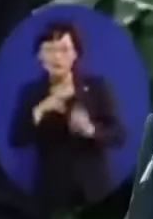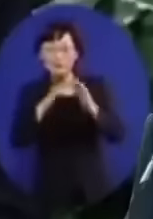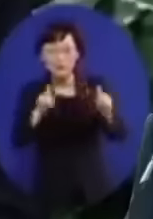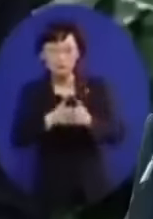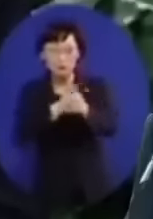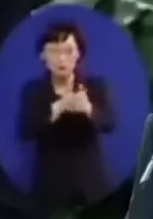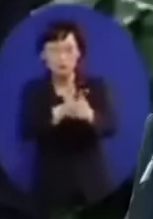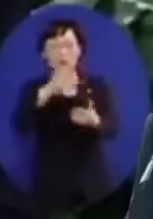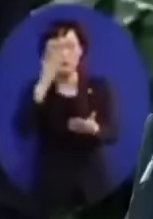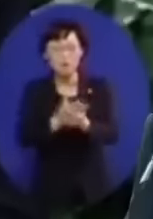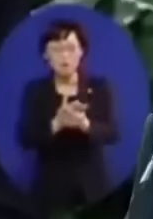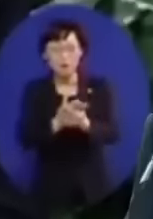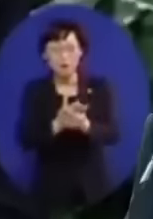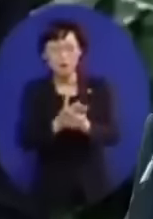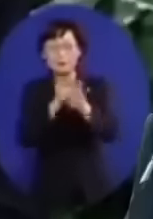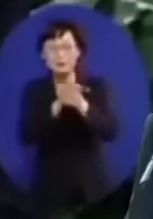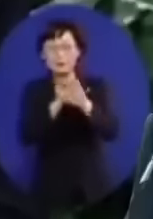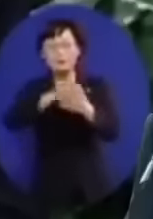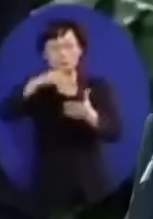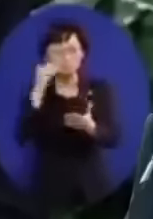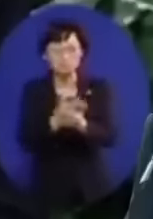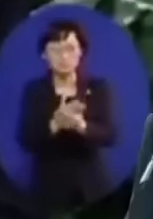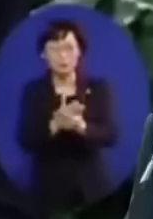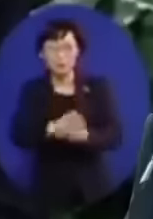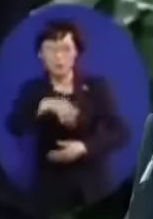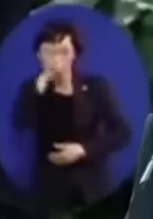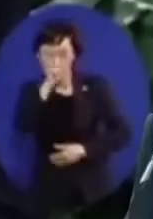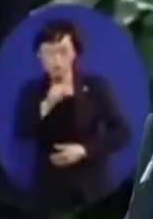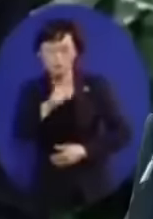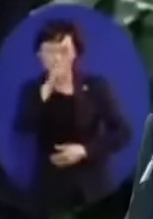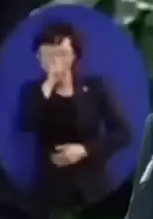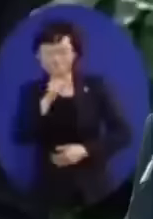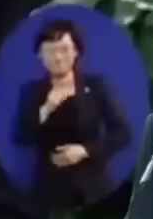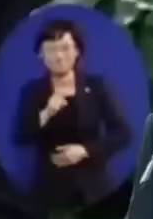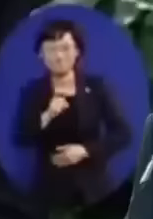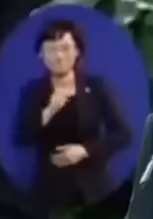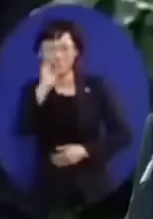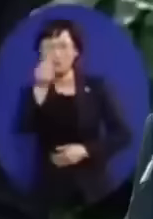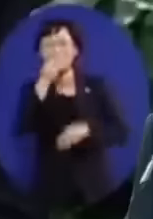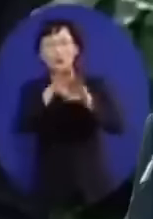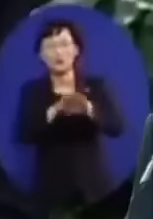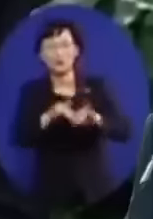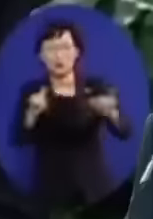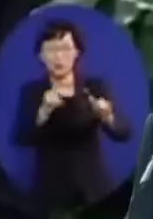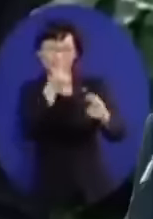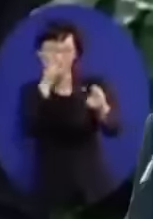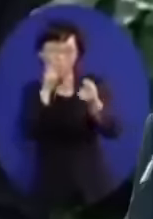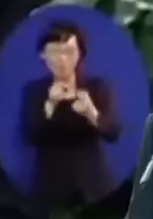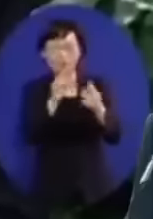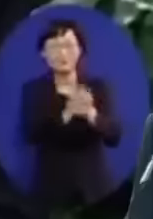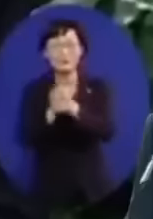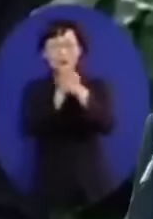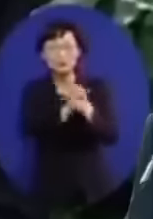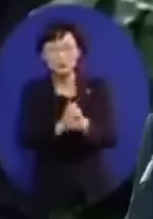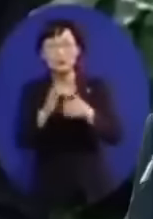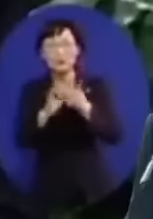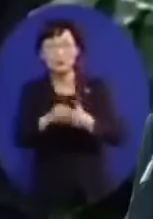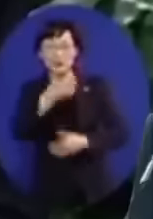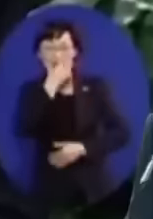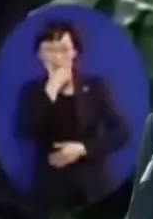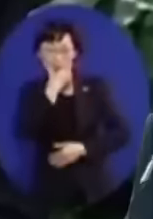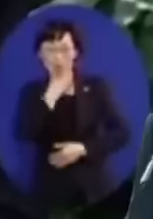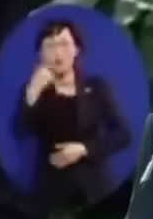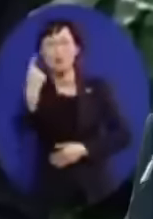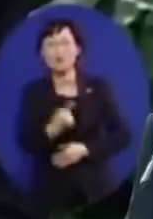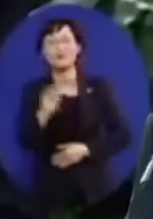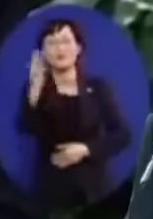따라가지 말고 친구로 삼지 말고 좋고 착한 성도와 가까이 지내고 친구로 지내면 복이 따르는